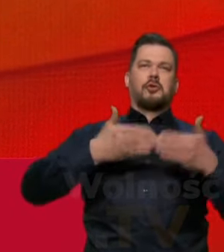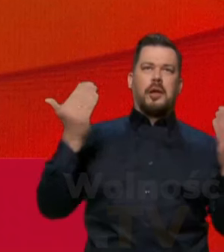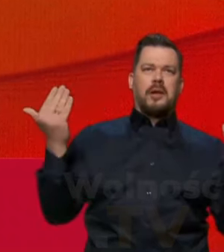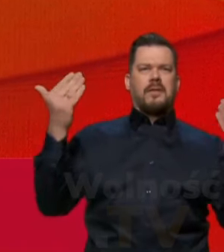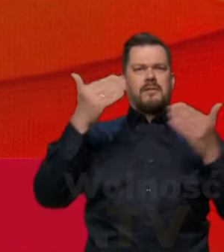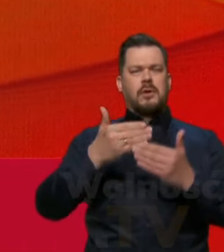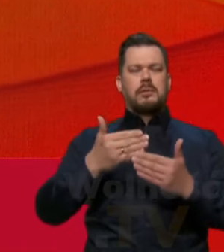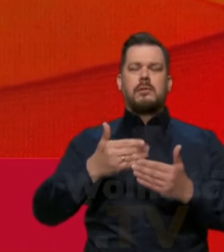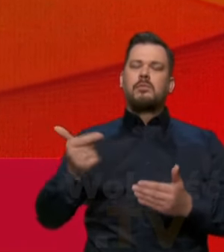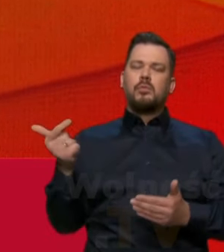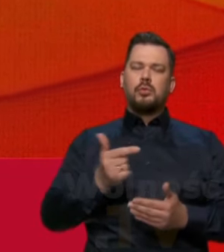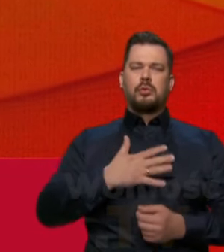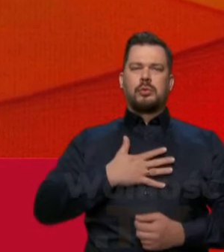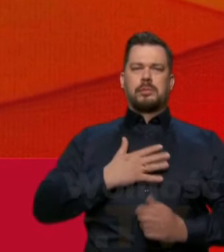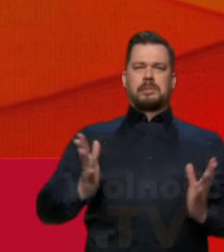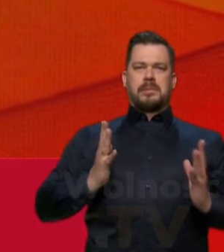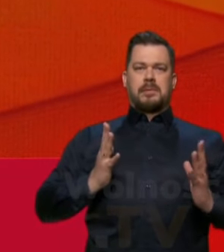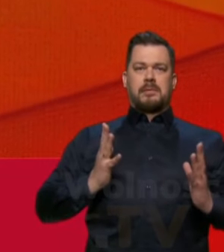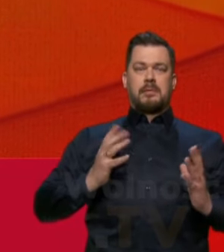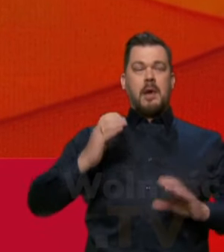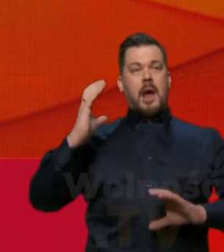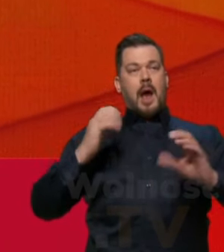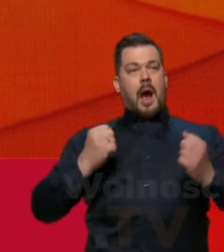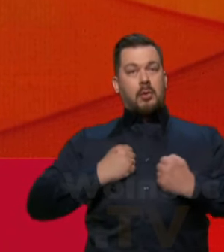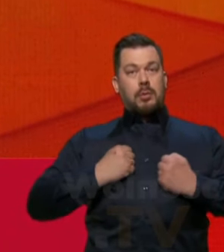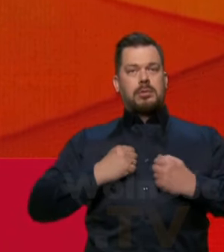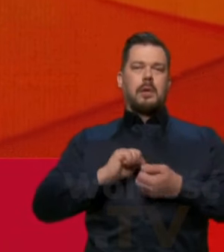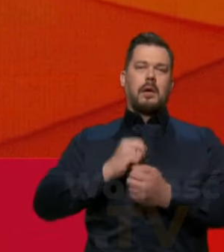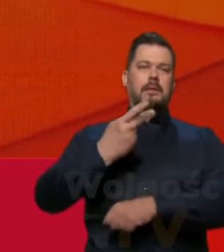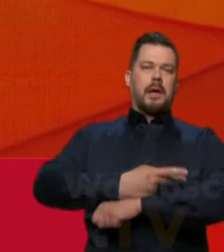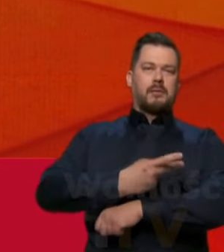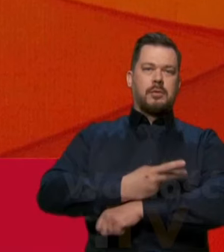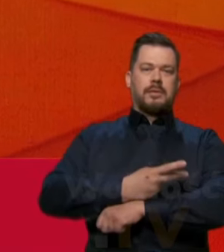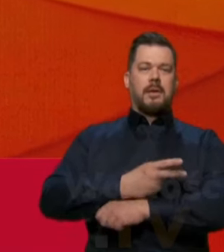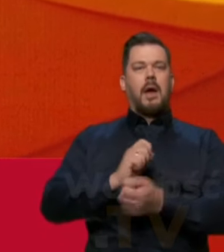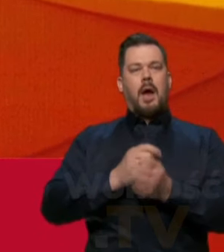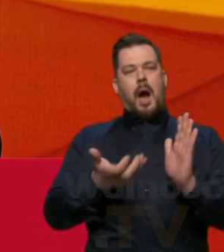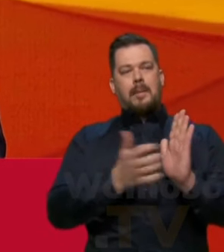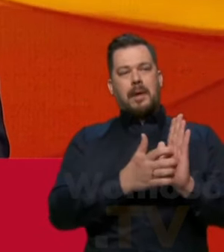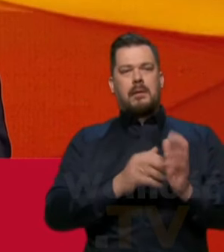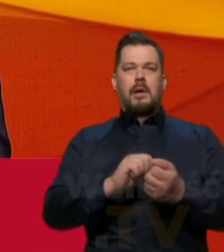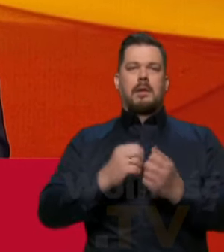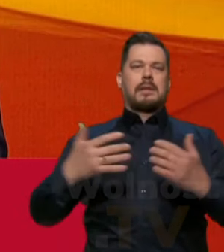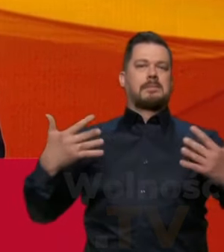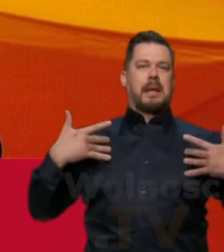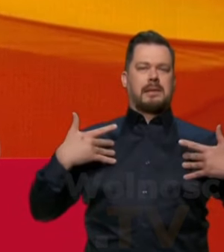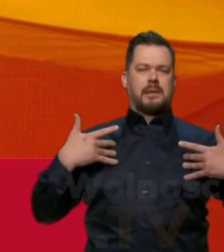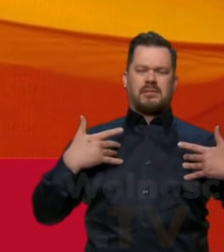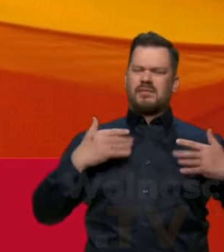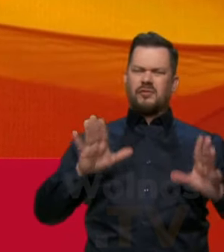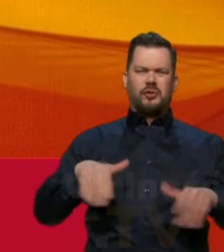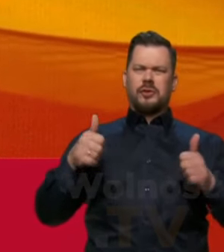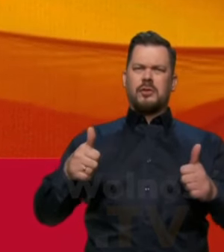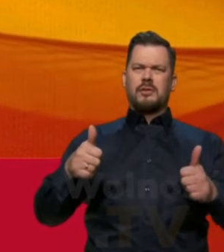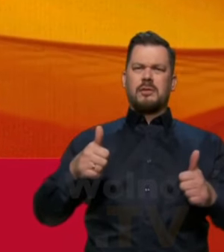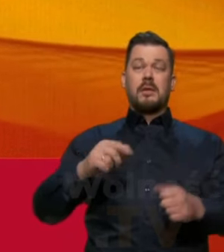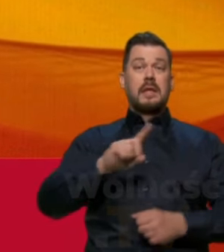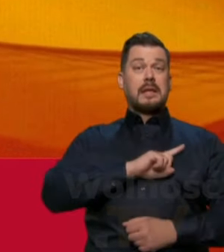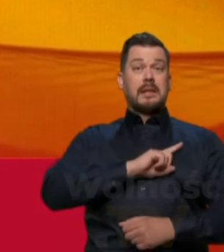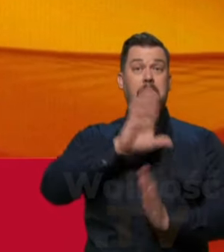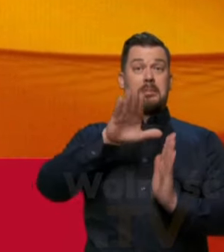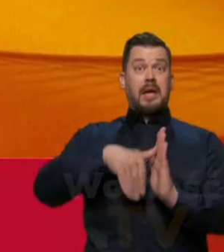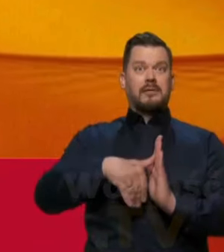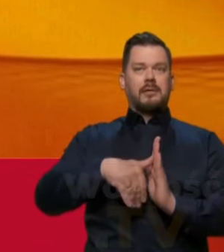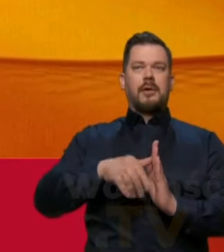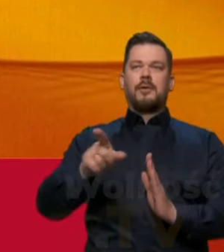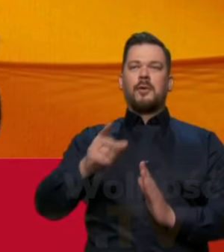porze nocnej, czy wraca autobusem, czy korzysta z kursu zamówionego na aplikacji, czy idzie spacerem. Straż Miejska powinna przestać licytować